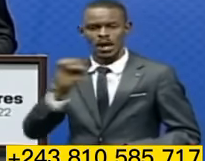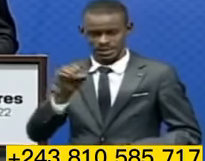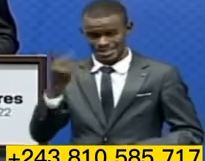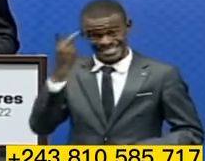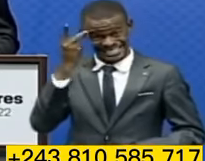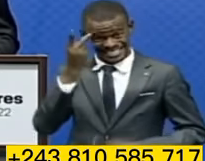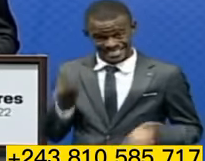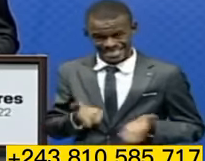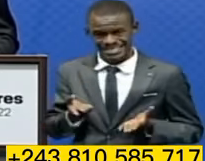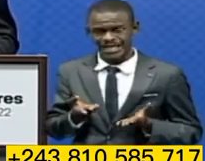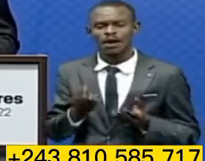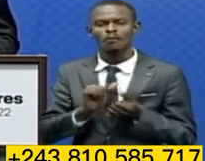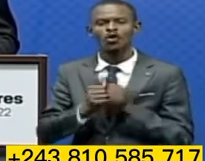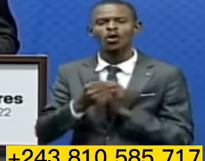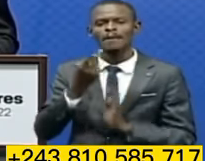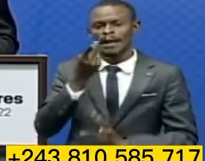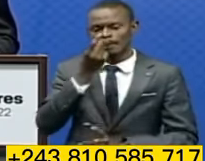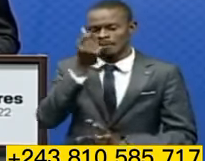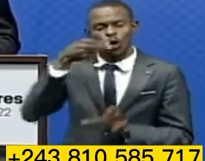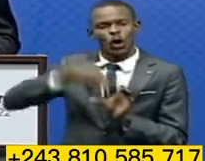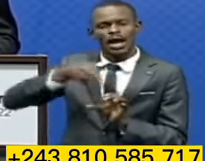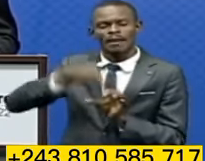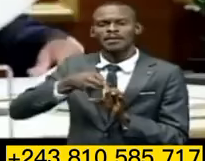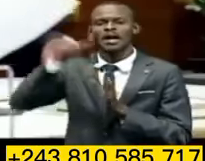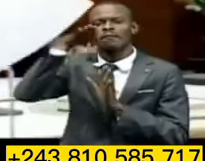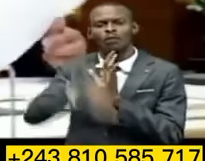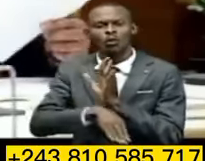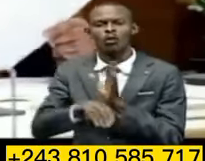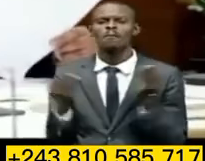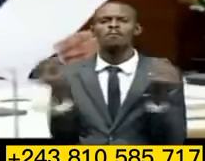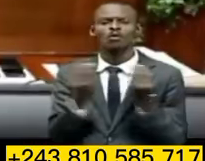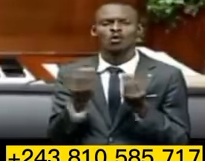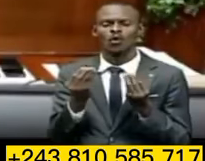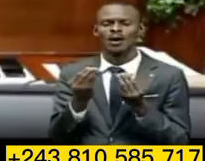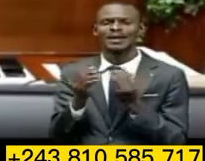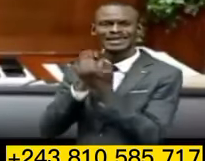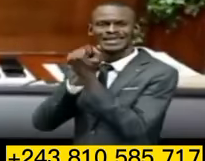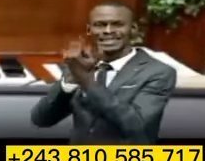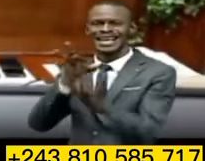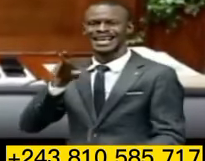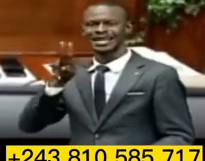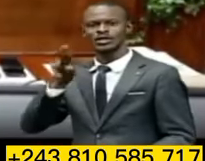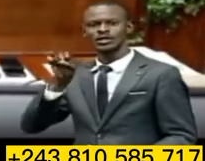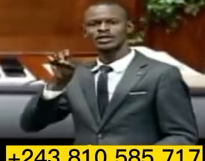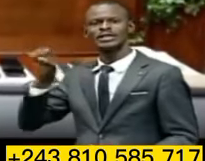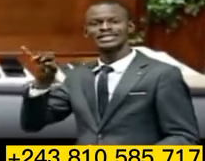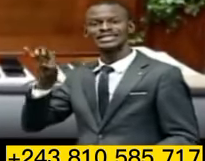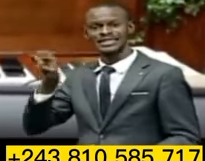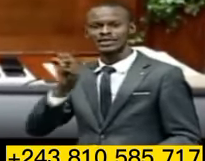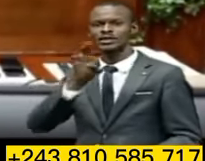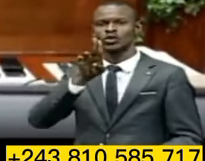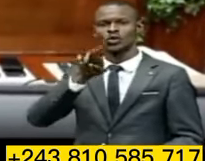conflit russo-ukrainien sur le marché mondial, le président de la République a chargé le gouvernement de mener de nouvelles actions afin